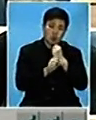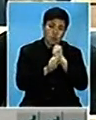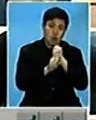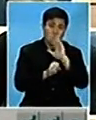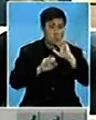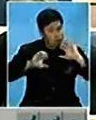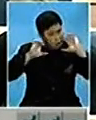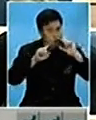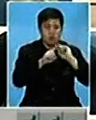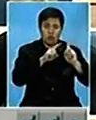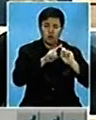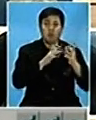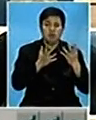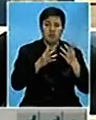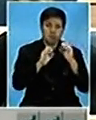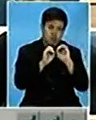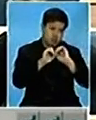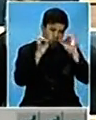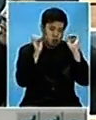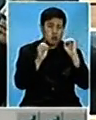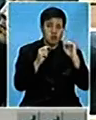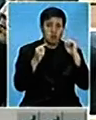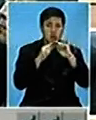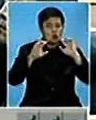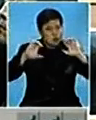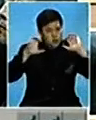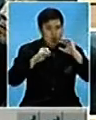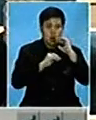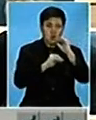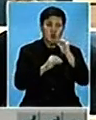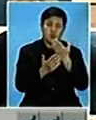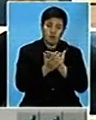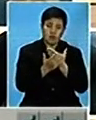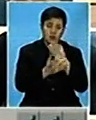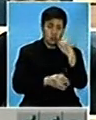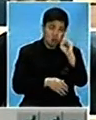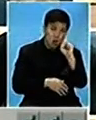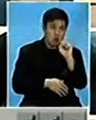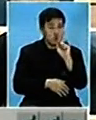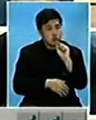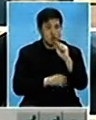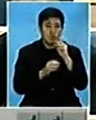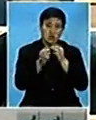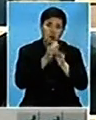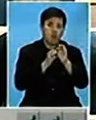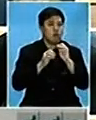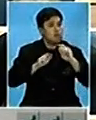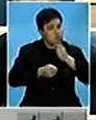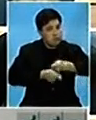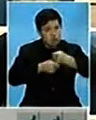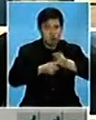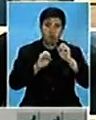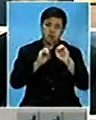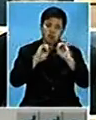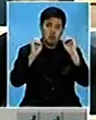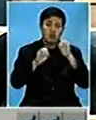บาลทุกๆรัฐบาลไม่เคยมีครั้งไหนเลยที่รัฐบาลไปกำหนดราคา15บาท20บาทแทนเกษตรกรไม่มีเวลา